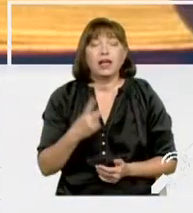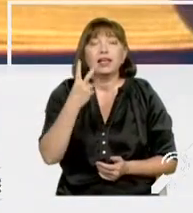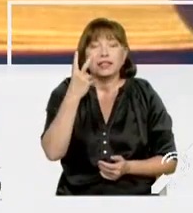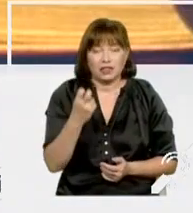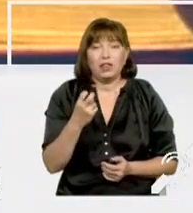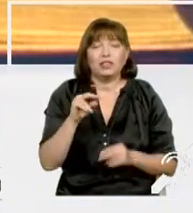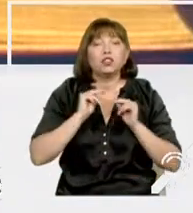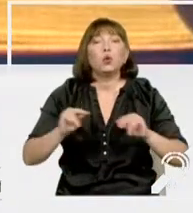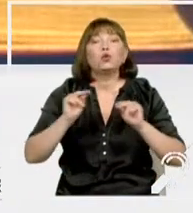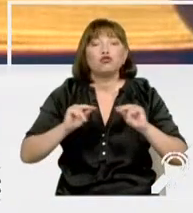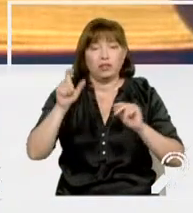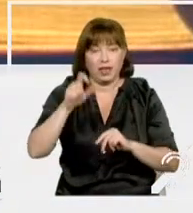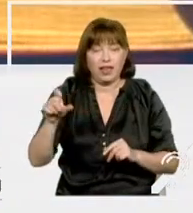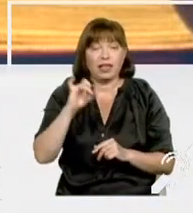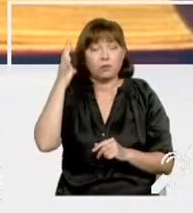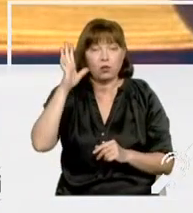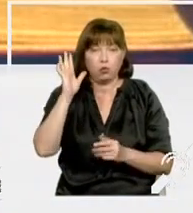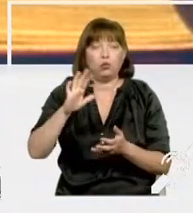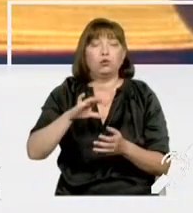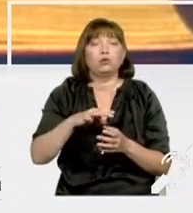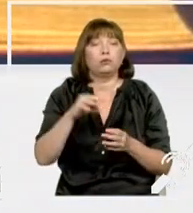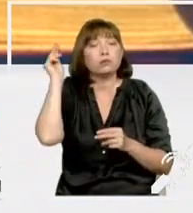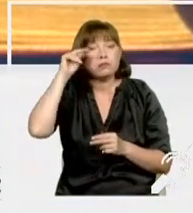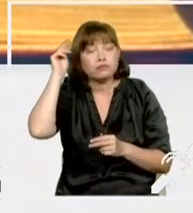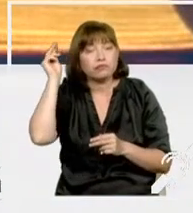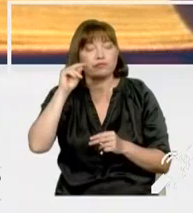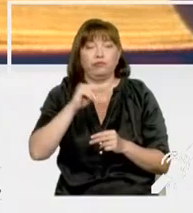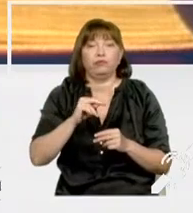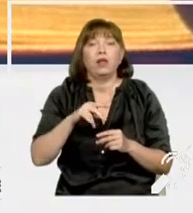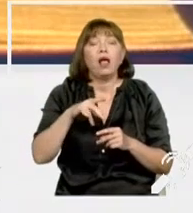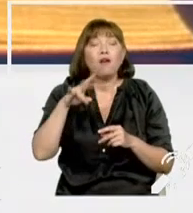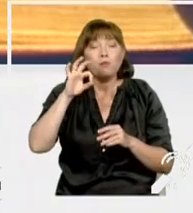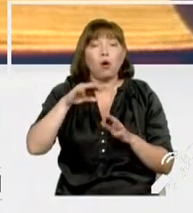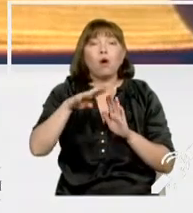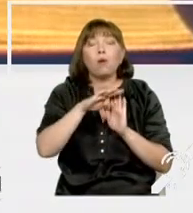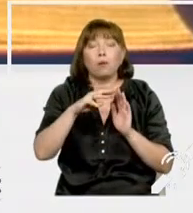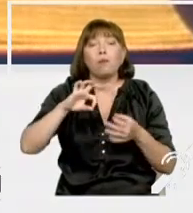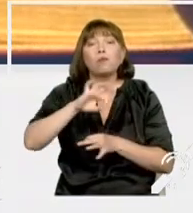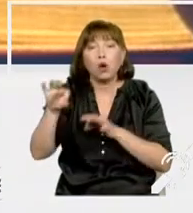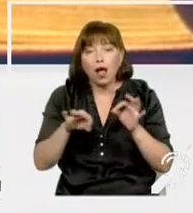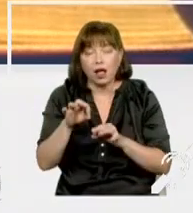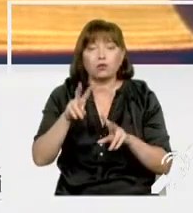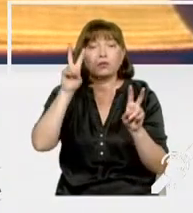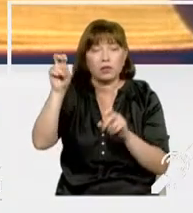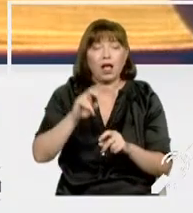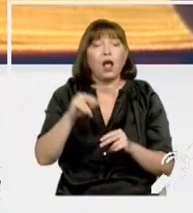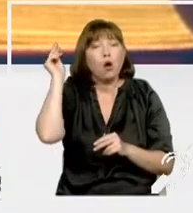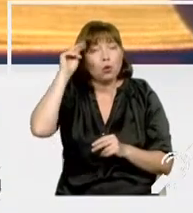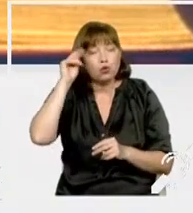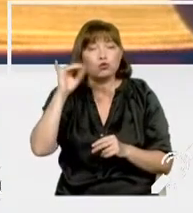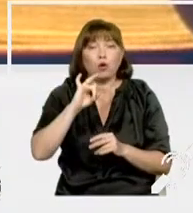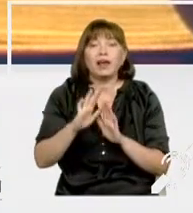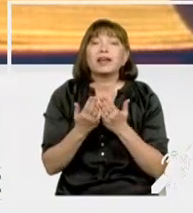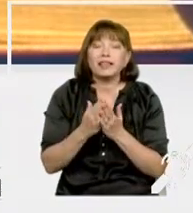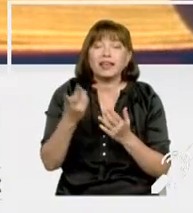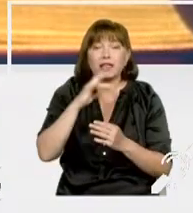200 de profesori din Republica Moldova vor participa la programe de formare în cadrul unui proiect intitulat Cursuri și cărți pentru